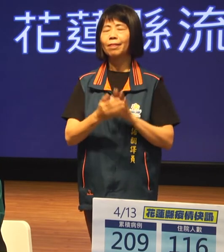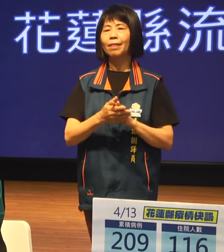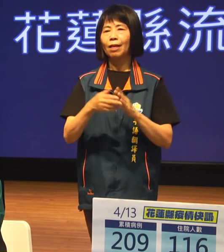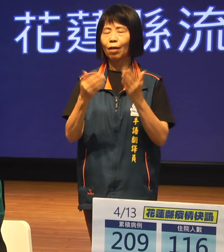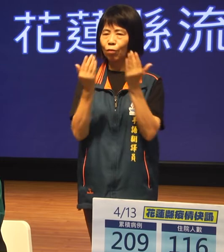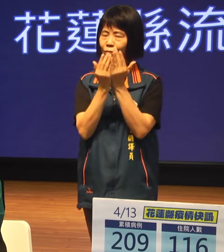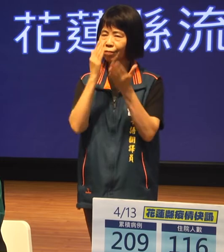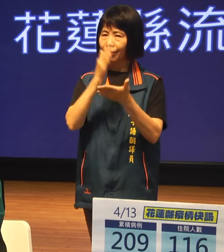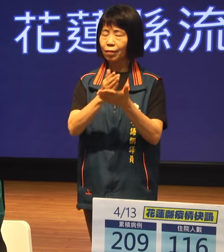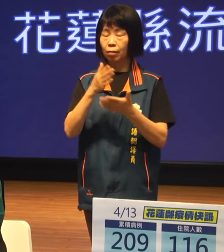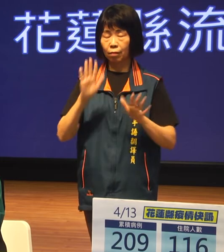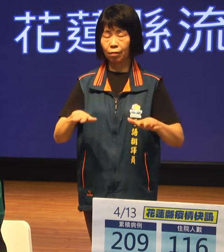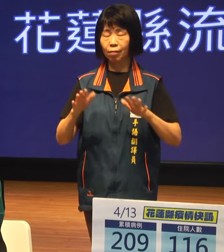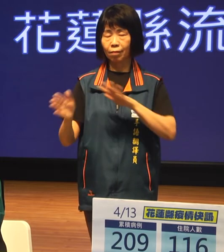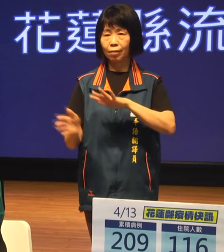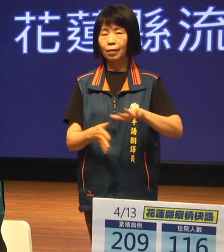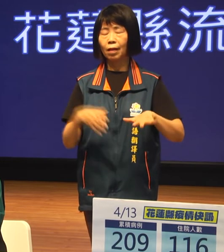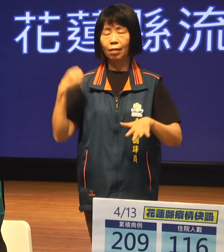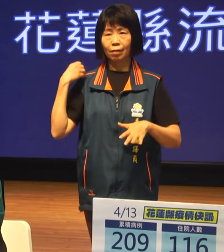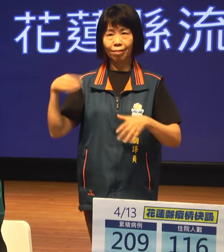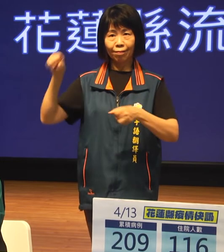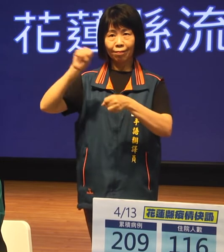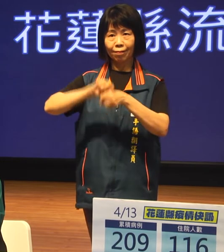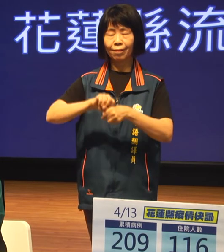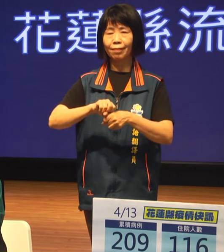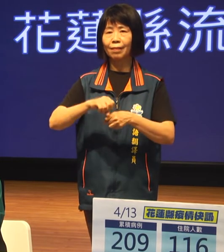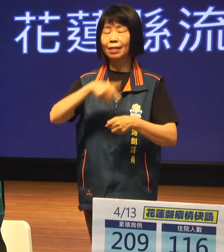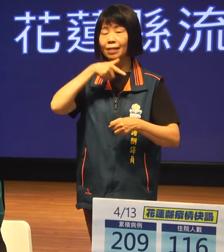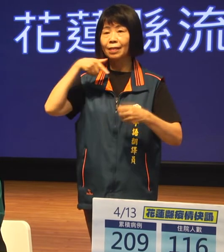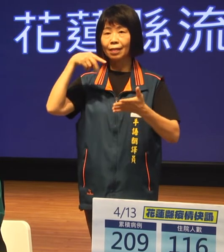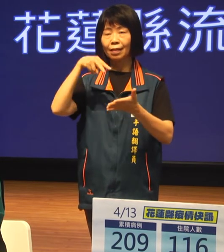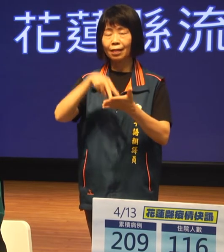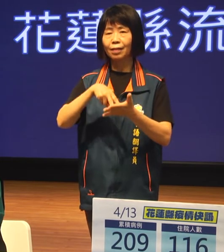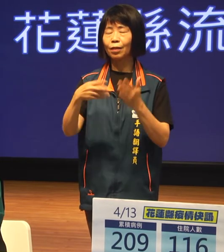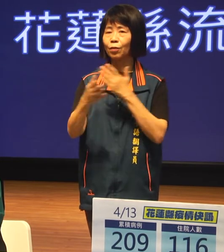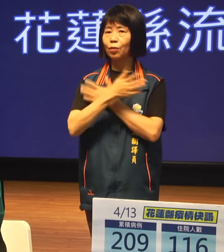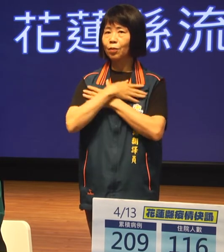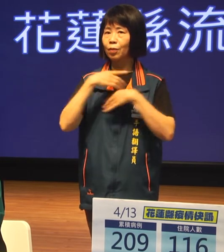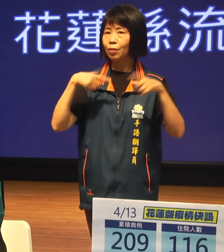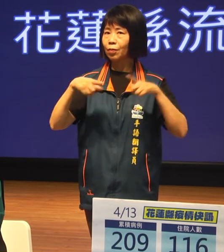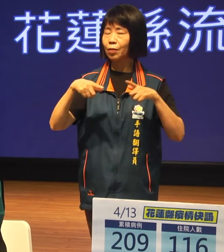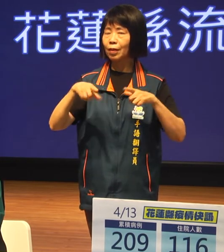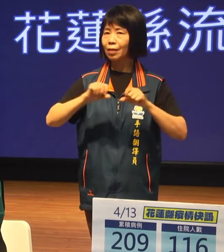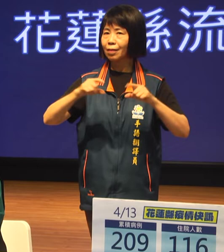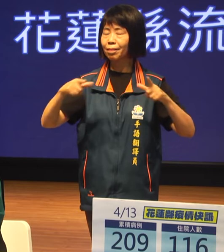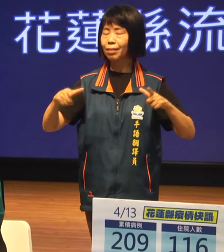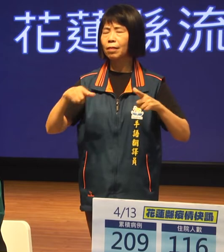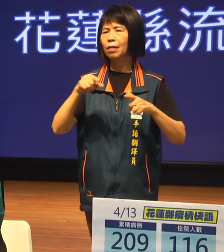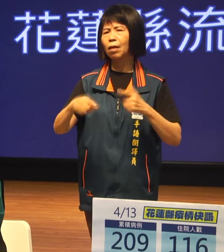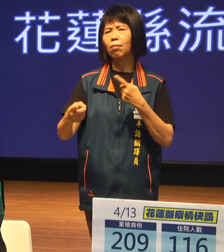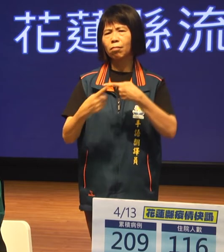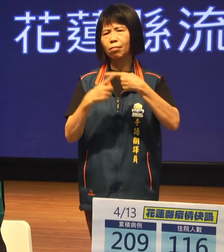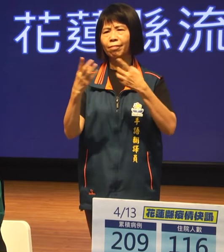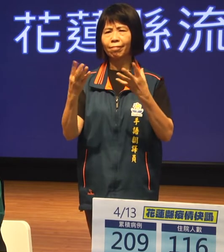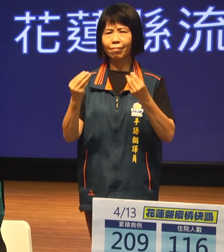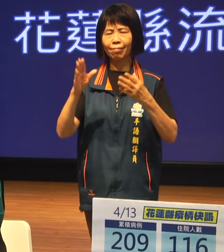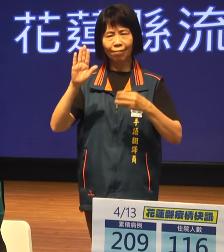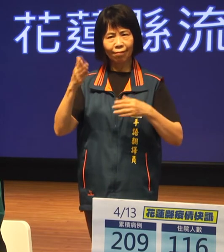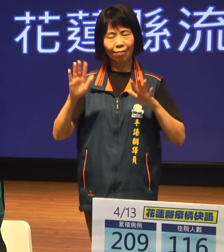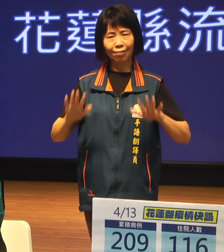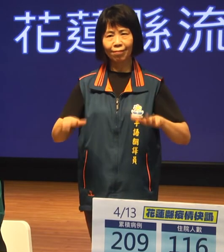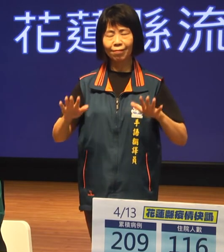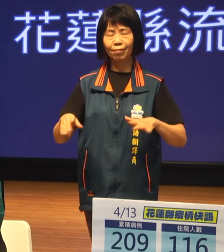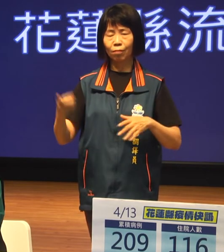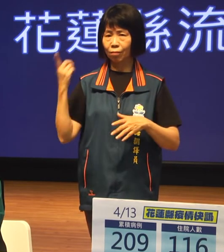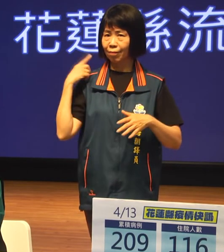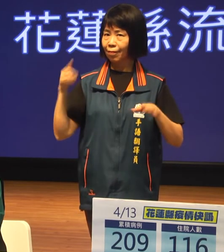天另外新增的还有私立的综合幼儿园，那综合幼儿园也是没有确诊数，不过今天呢，